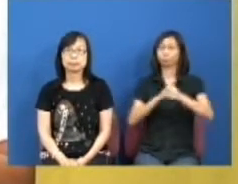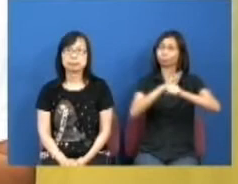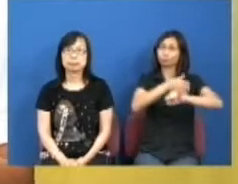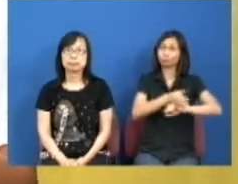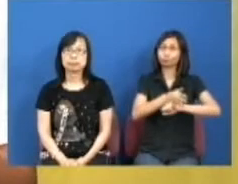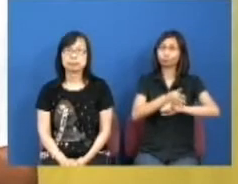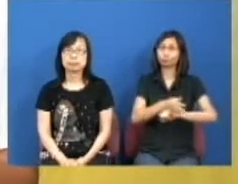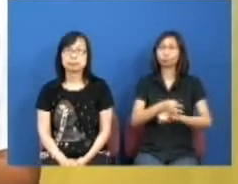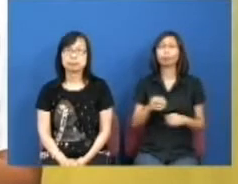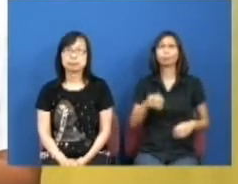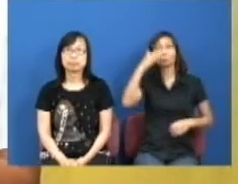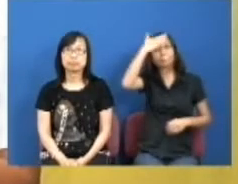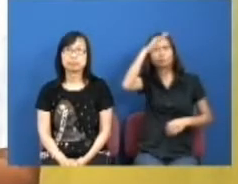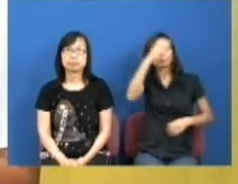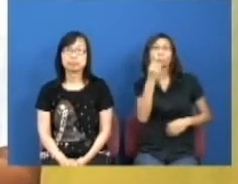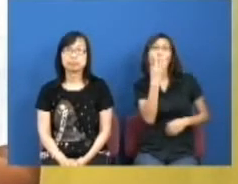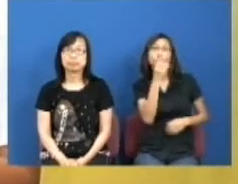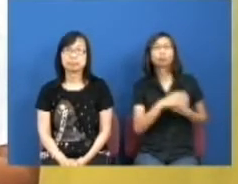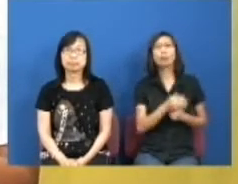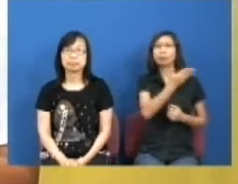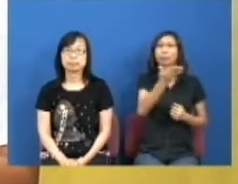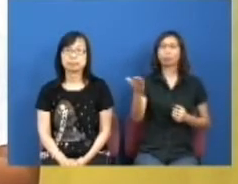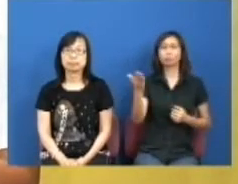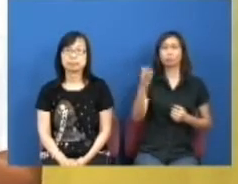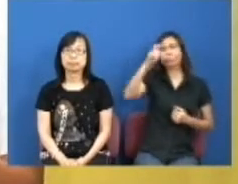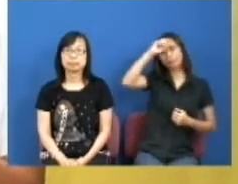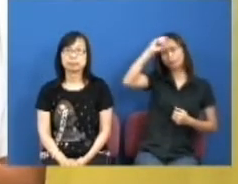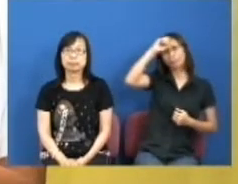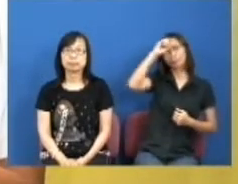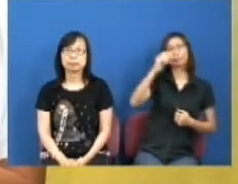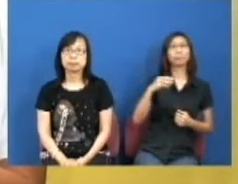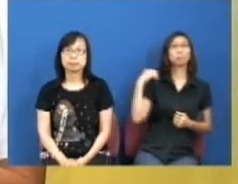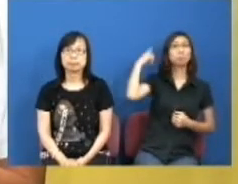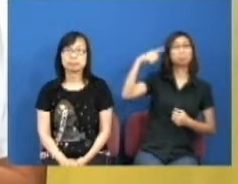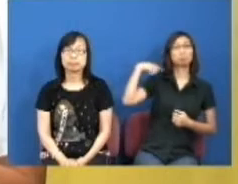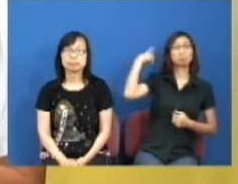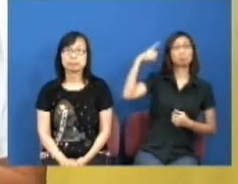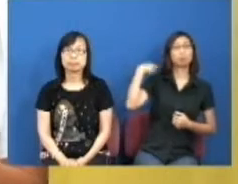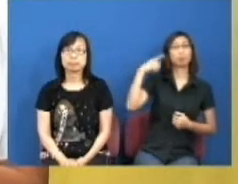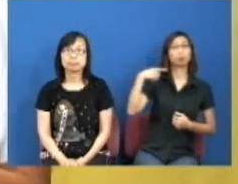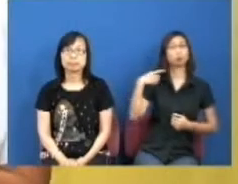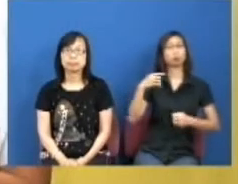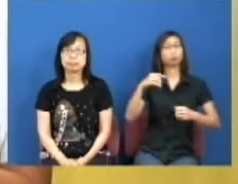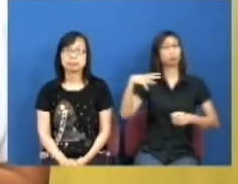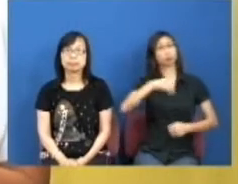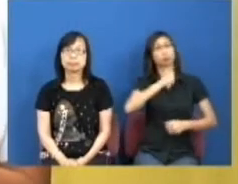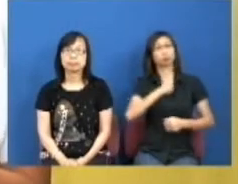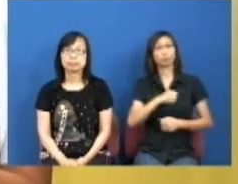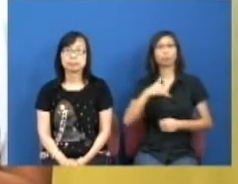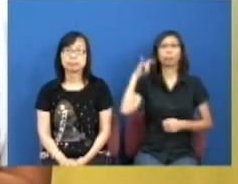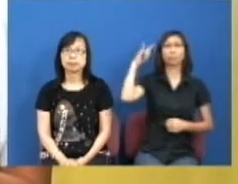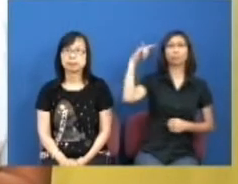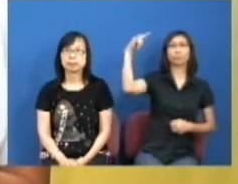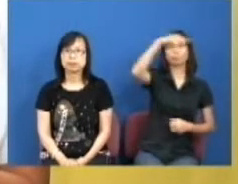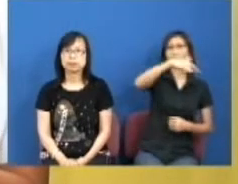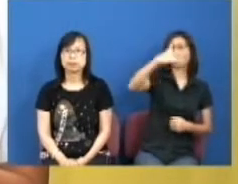香港，咁大家都仲記得琴日希拉里旋風式訪港時候，其實好專登都提過一樣嘢，就係香港有一個好